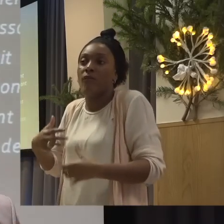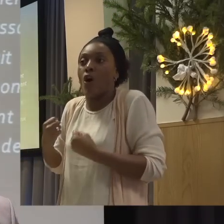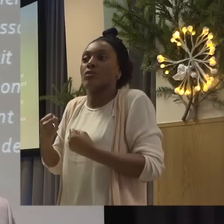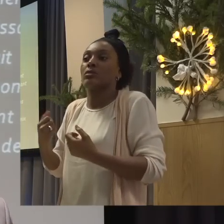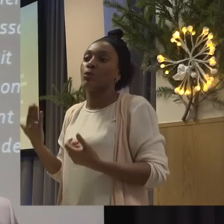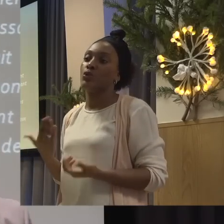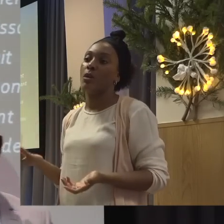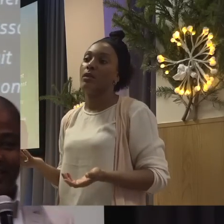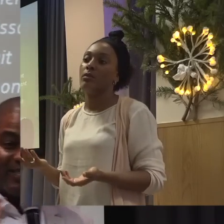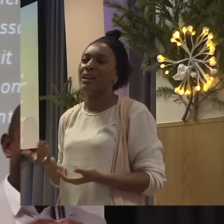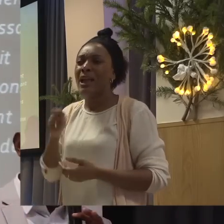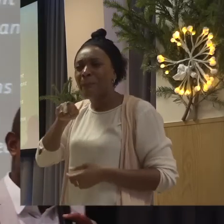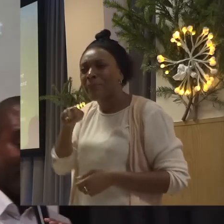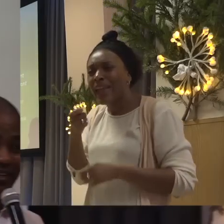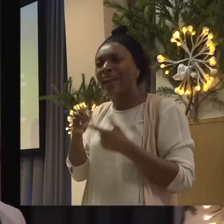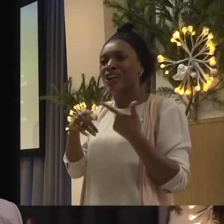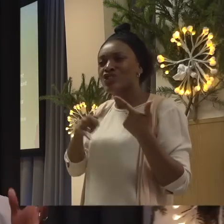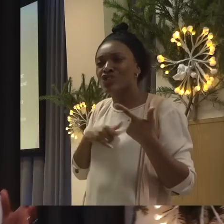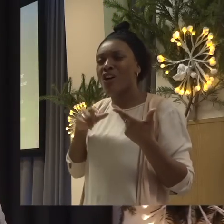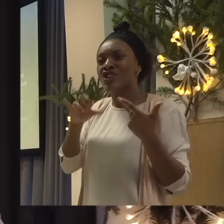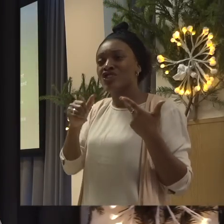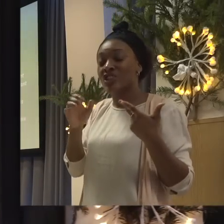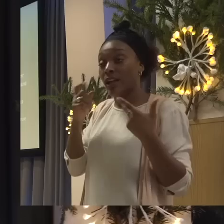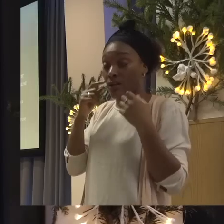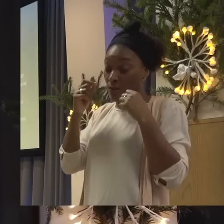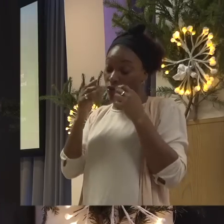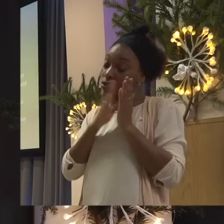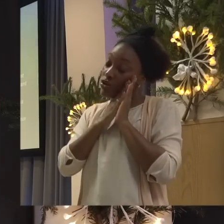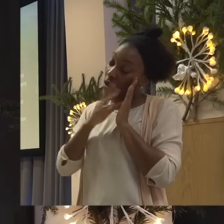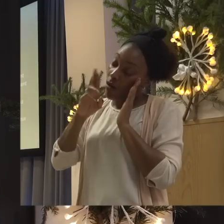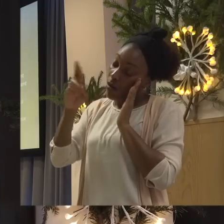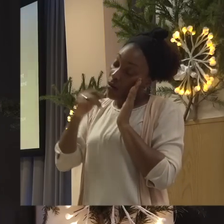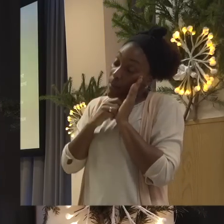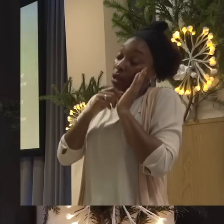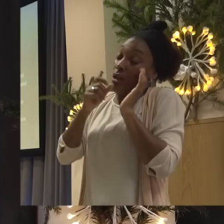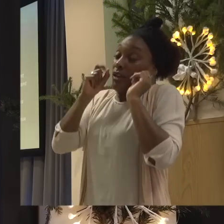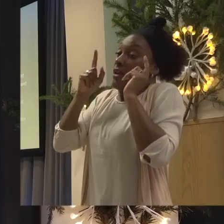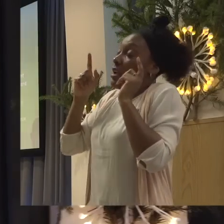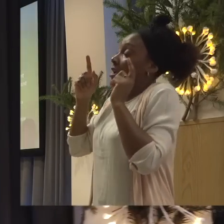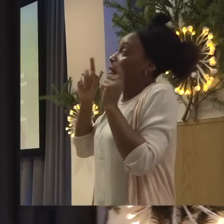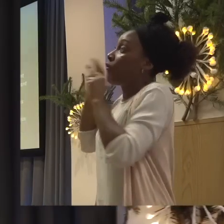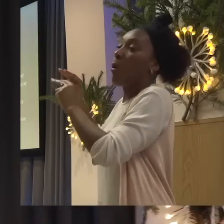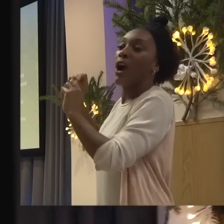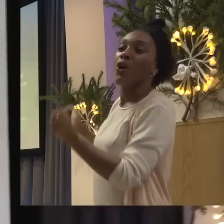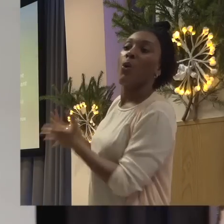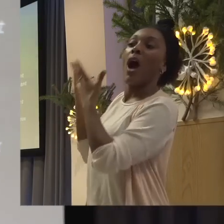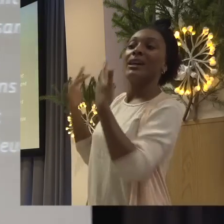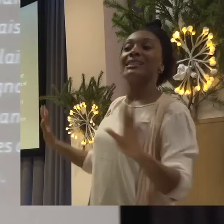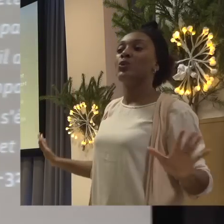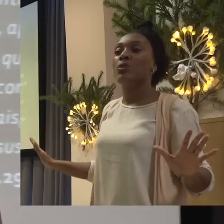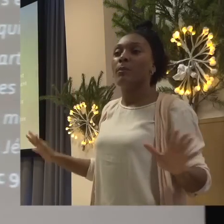Pierre se réveille. Pierre et ses amis vont se réveiller que pour voir la gloire. Ils ont raté l'entretien. Ça nous rappelle un peu ce que nous sommes, au